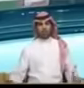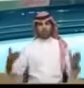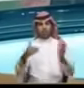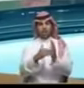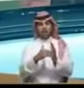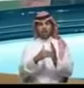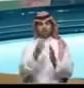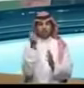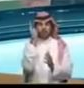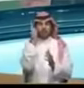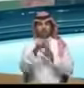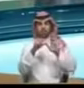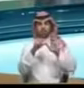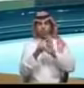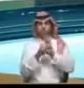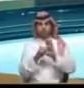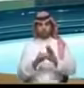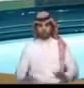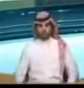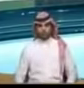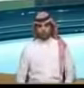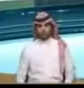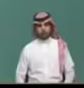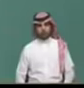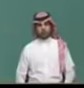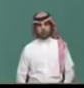ختام النشرة، وهذا تذكير بأهم العناوين.